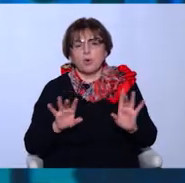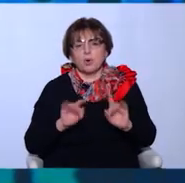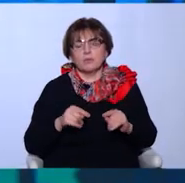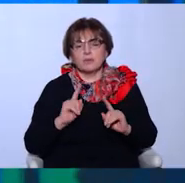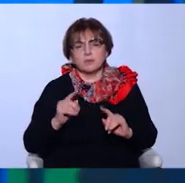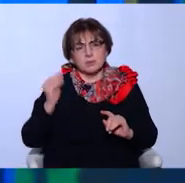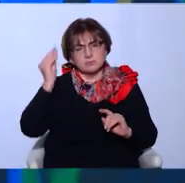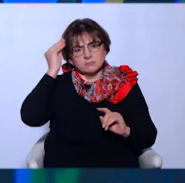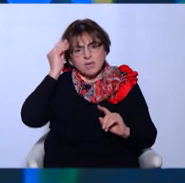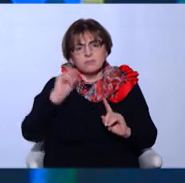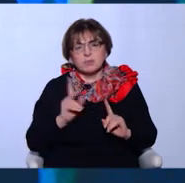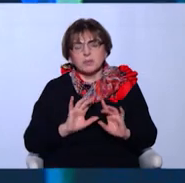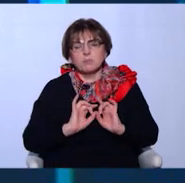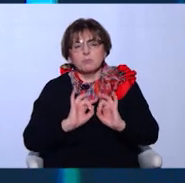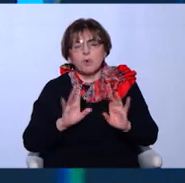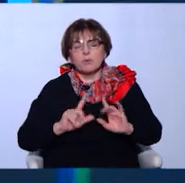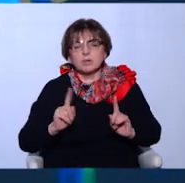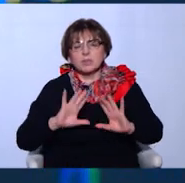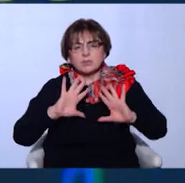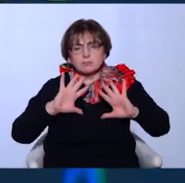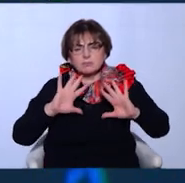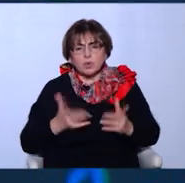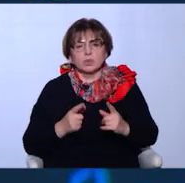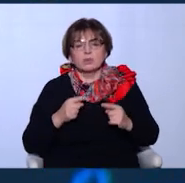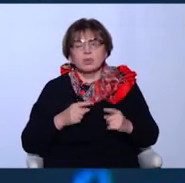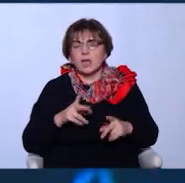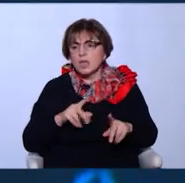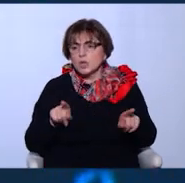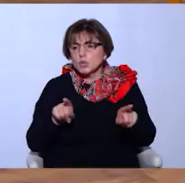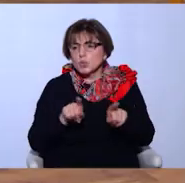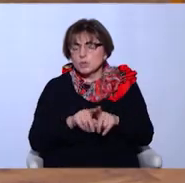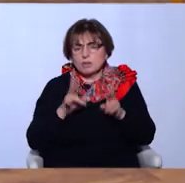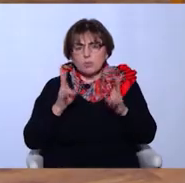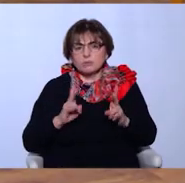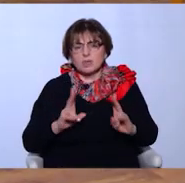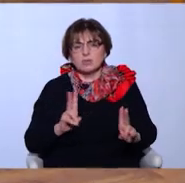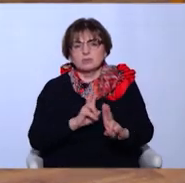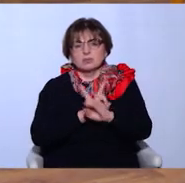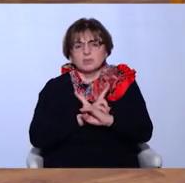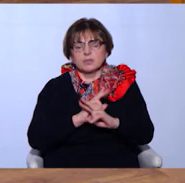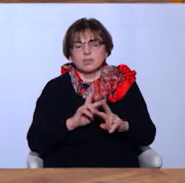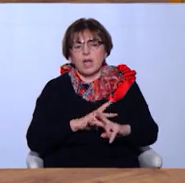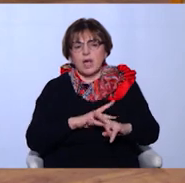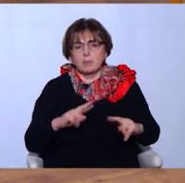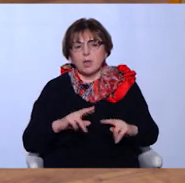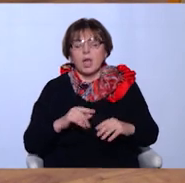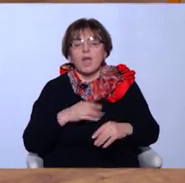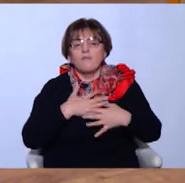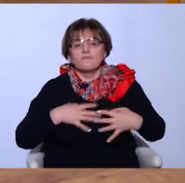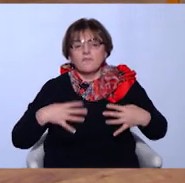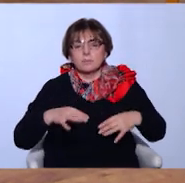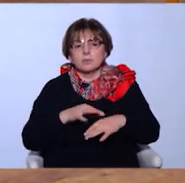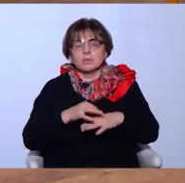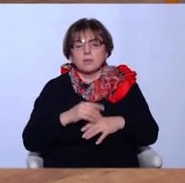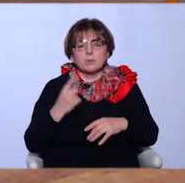და ვინმეს მოუყვე ის, რაც შენთვის სიკვდილის ტოლფასია. მე სხვა რომ არაფერი, ვეფხისტყაოსანს გაგახსენებთ.